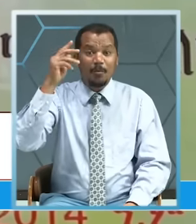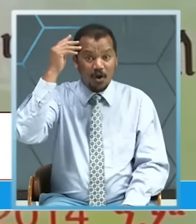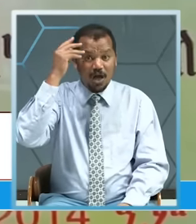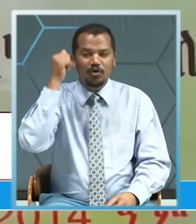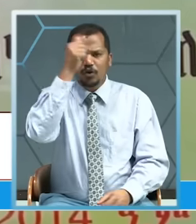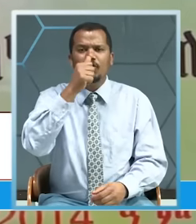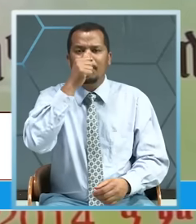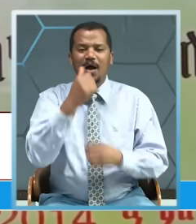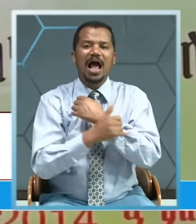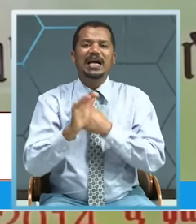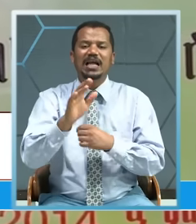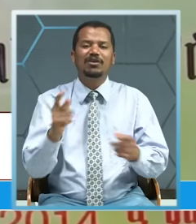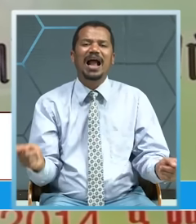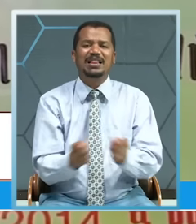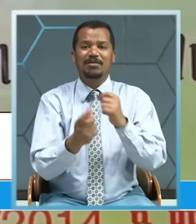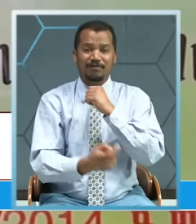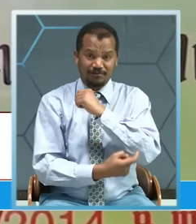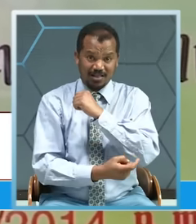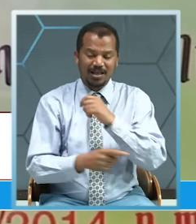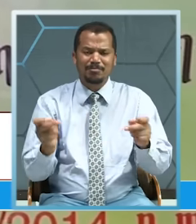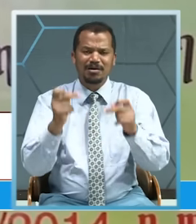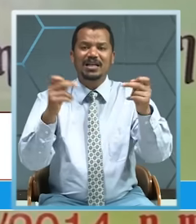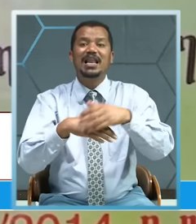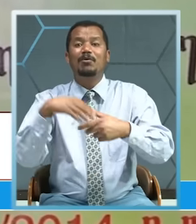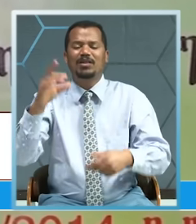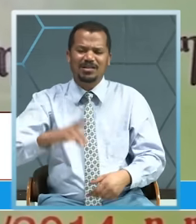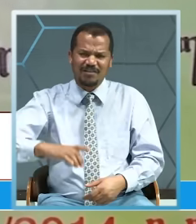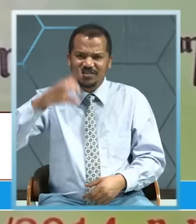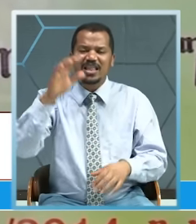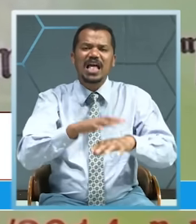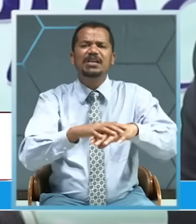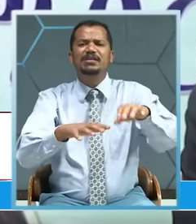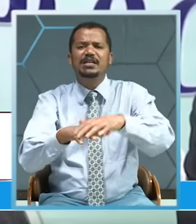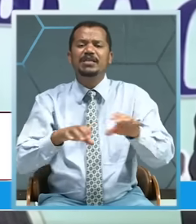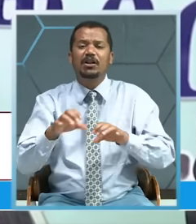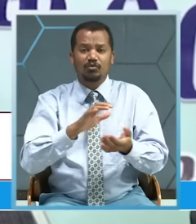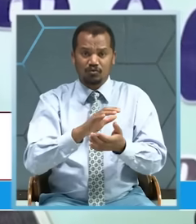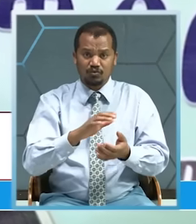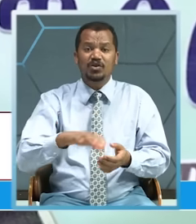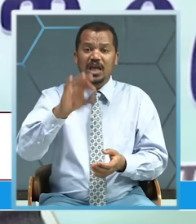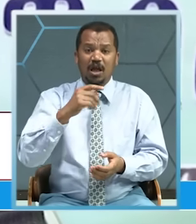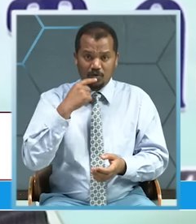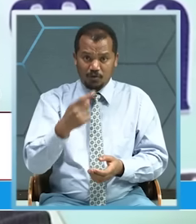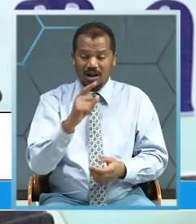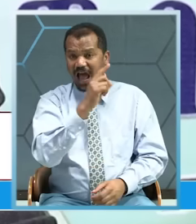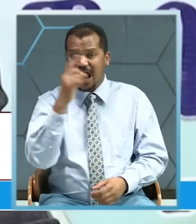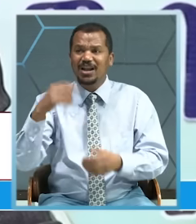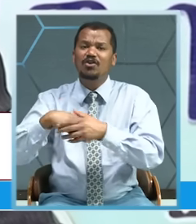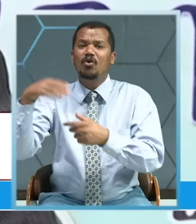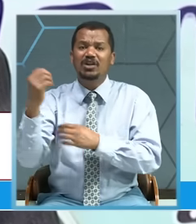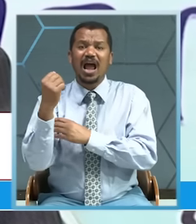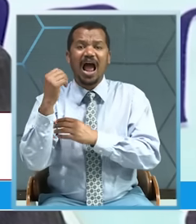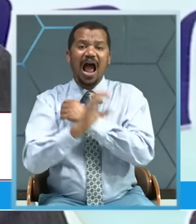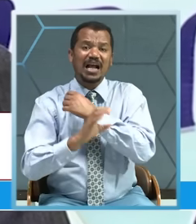ሞላ ኢትዮጵያውያን ሀገራቸው የገጠማትን ፈተና በድል ለመወጣት ከፍተኛ ርብርብ ያደረጉ ይገኛሉ ብለዋል።